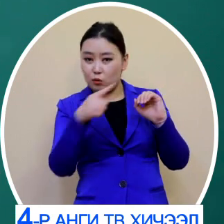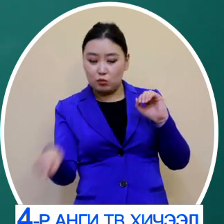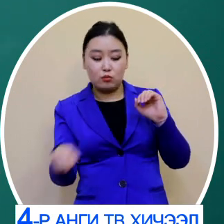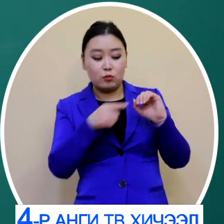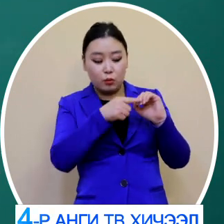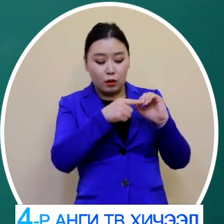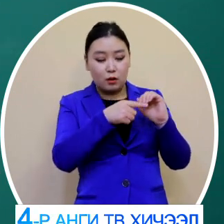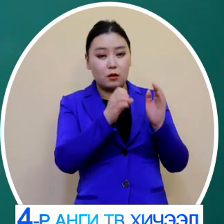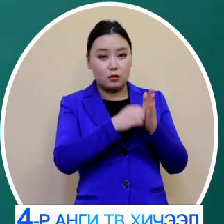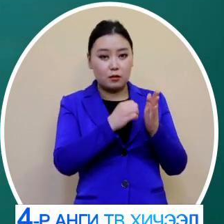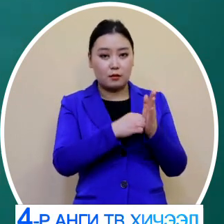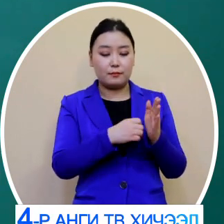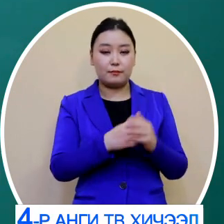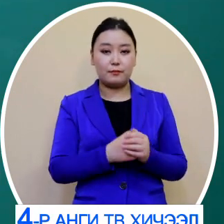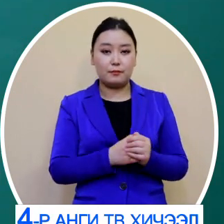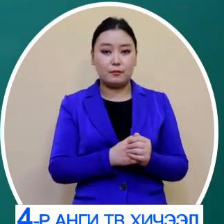болохгүй. За